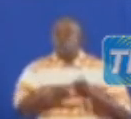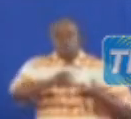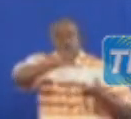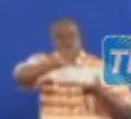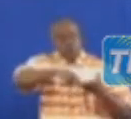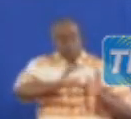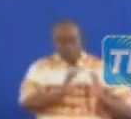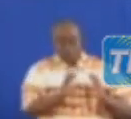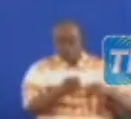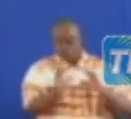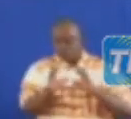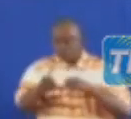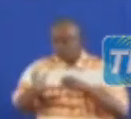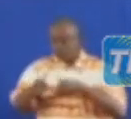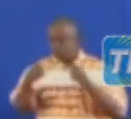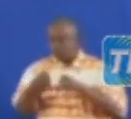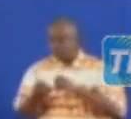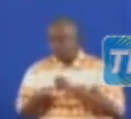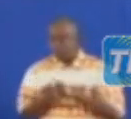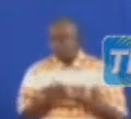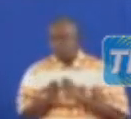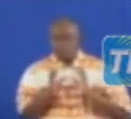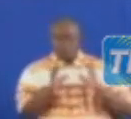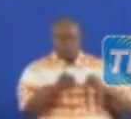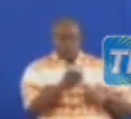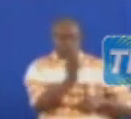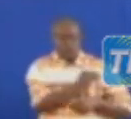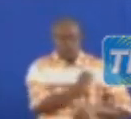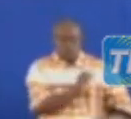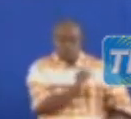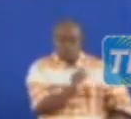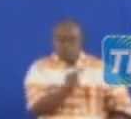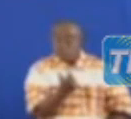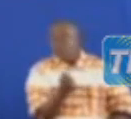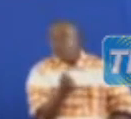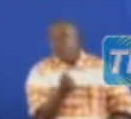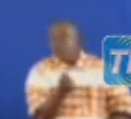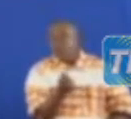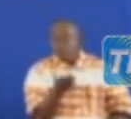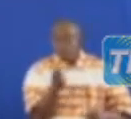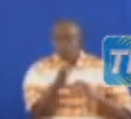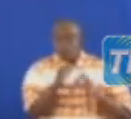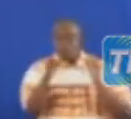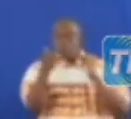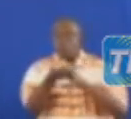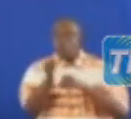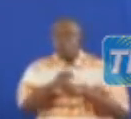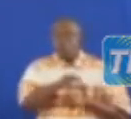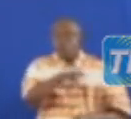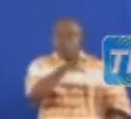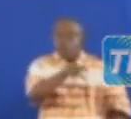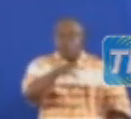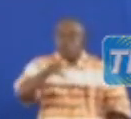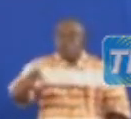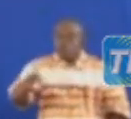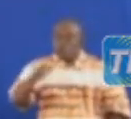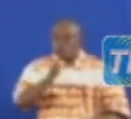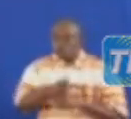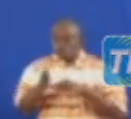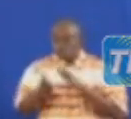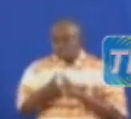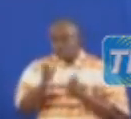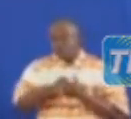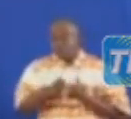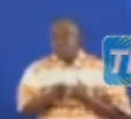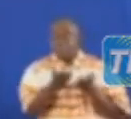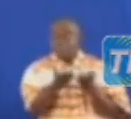vikundi vya ujasiriamali na vikundi vya huduma ndogo za kifedha, kuboresha miundombinu ya masoko, ujenzi wa ofisi za